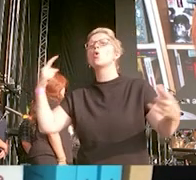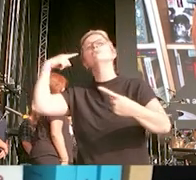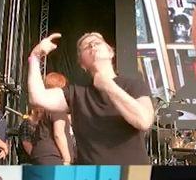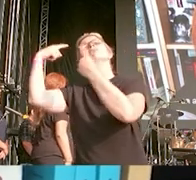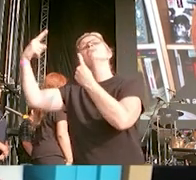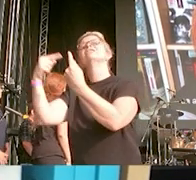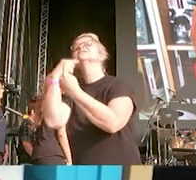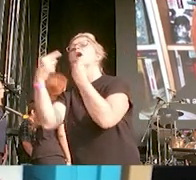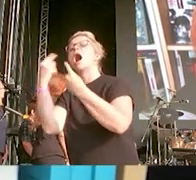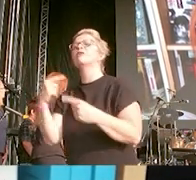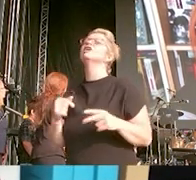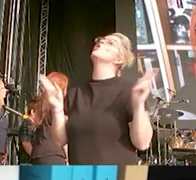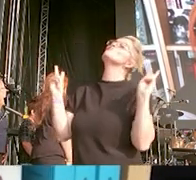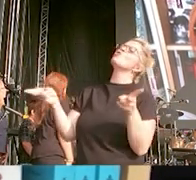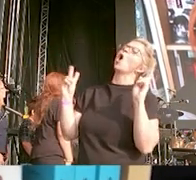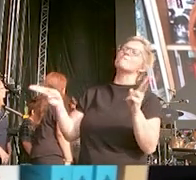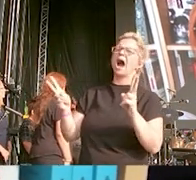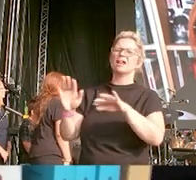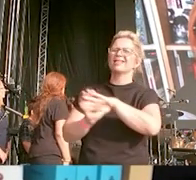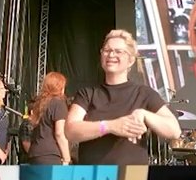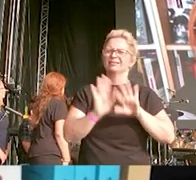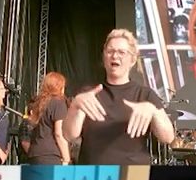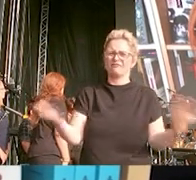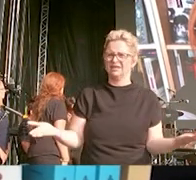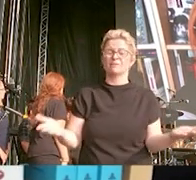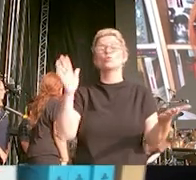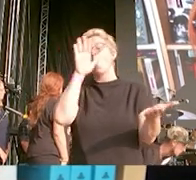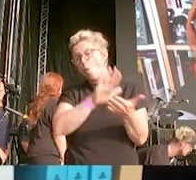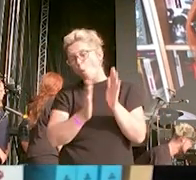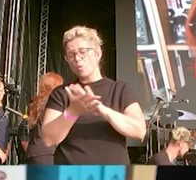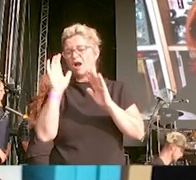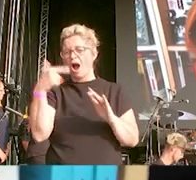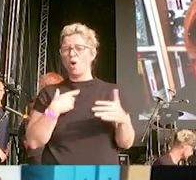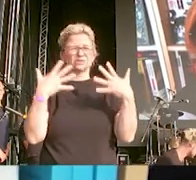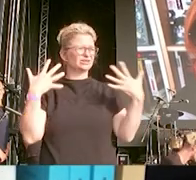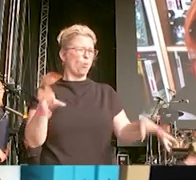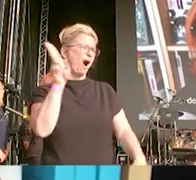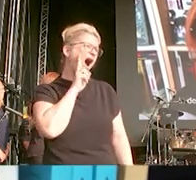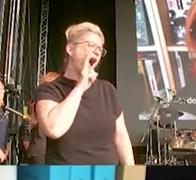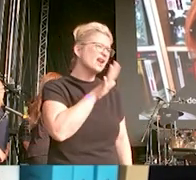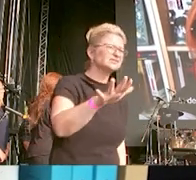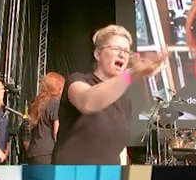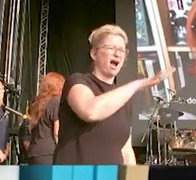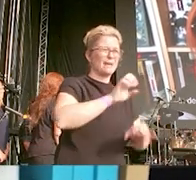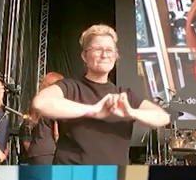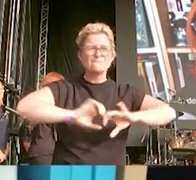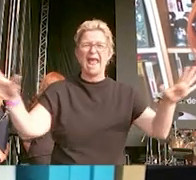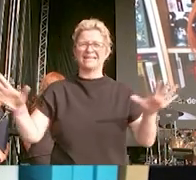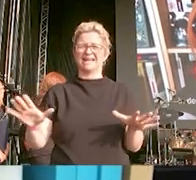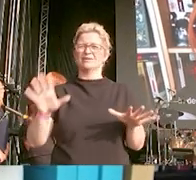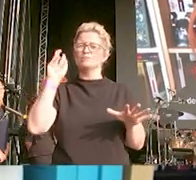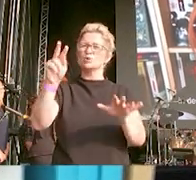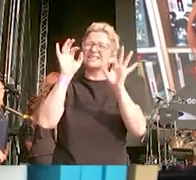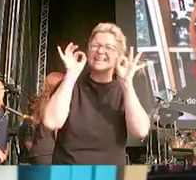Gedankengut daherkommt, oder eben auf diskursiver Ebene, das heißt in unserem Alltag, in den Medien, wo